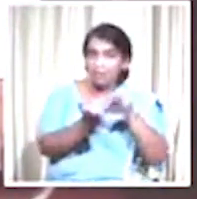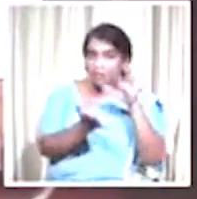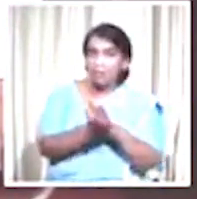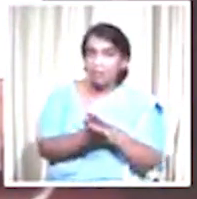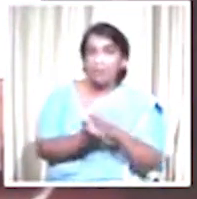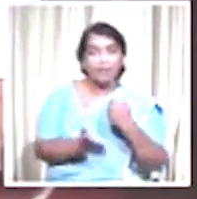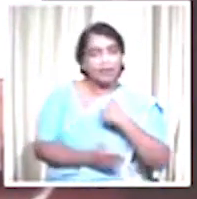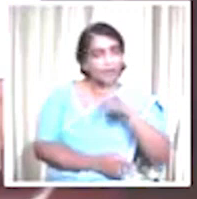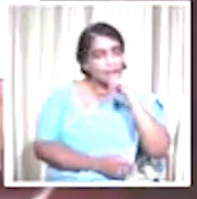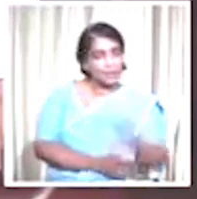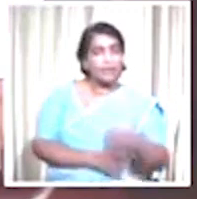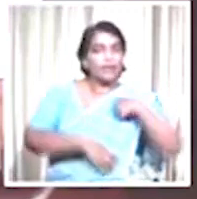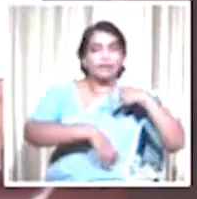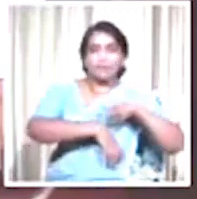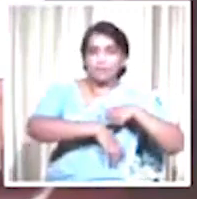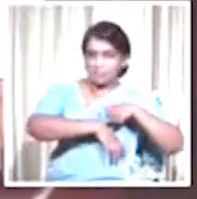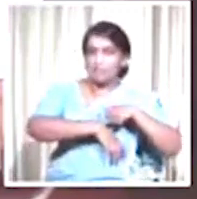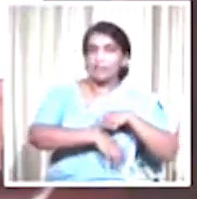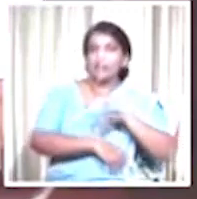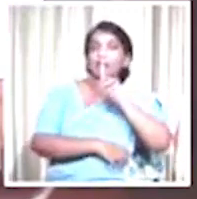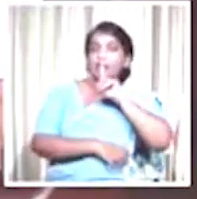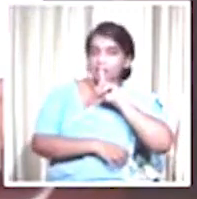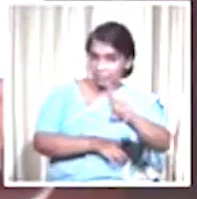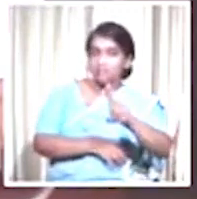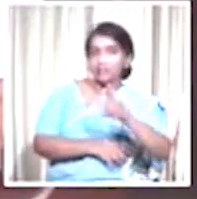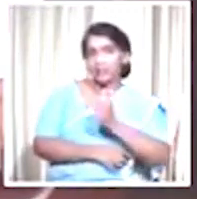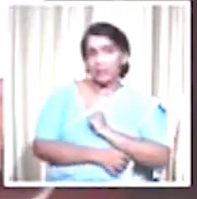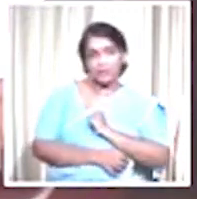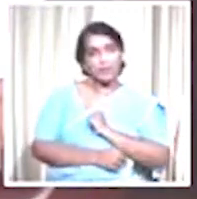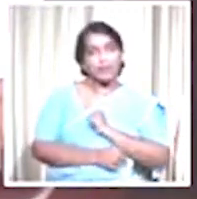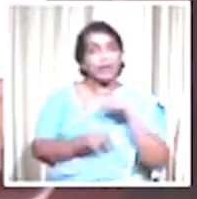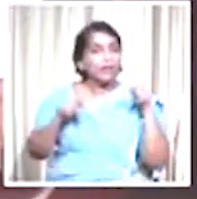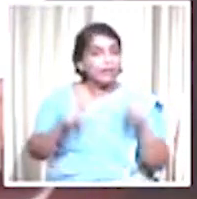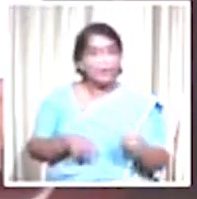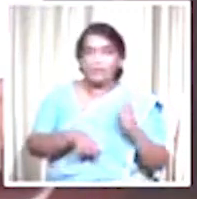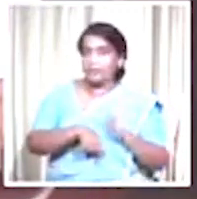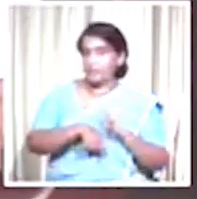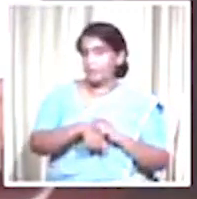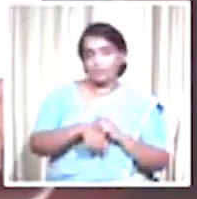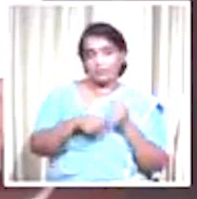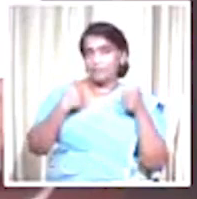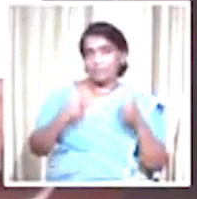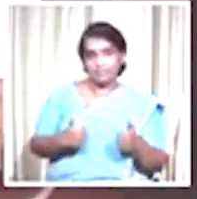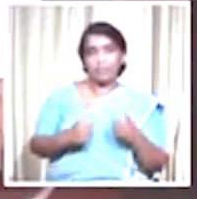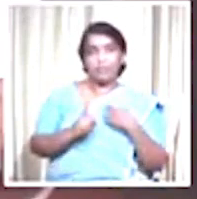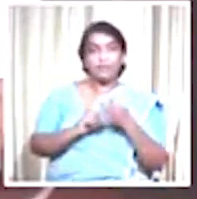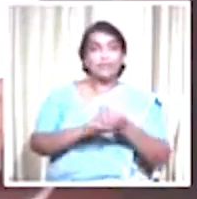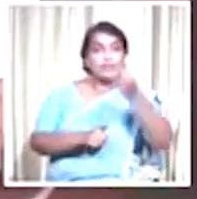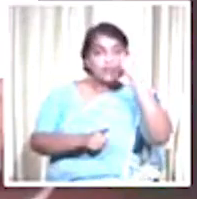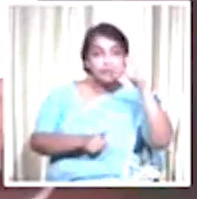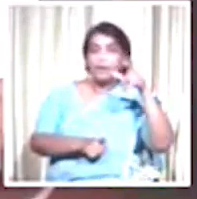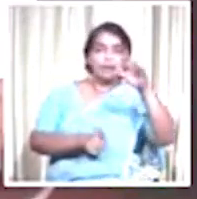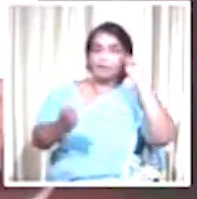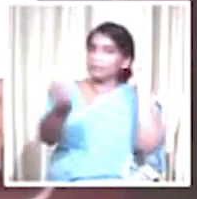මම පැහැදිලිවම මේ අවස්ථාවේ ඔබතුමාට කියන්න කැමතියි දැන් කාලය එළමිලා තිබෙනවා විධායක ජනාධිපති ක්‍රමය